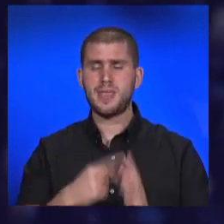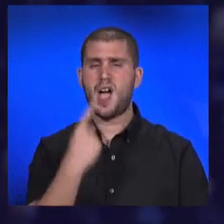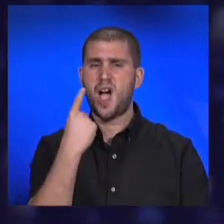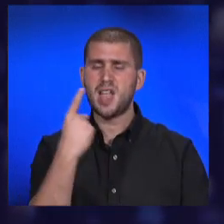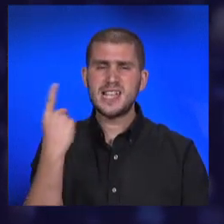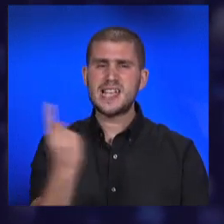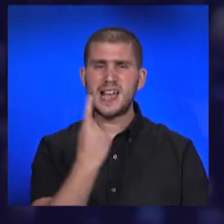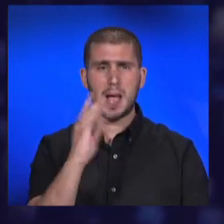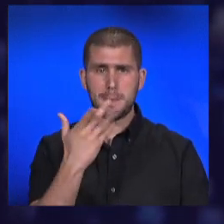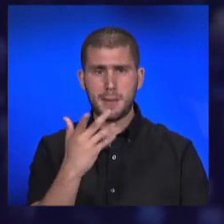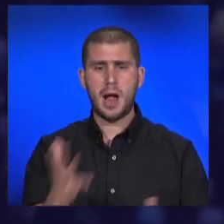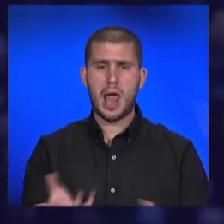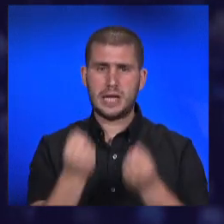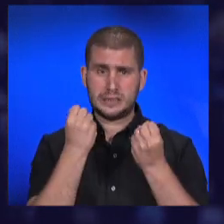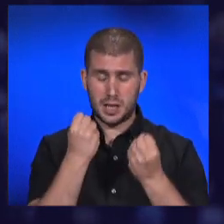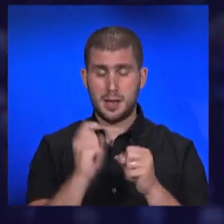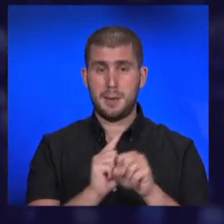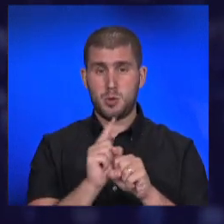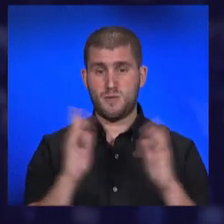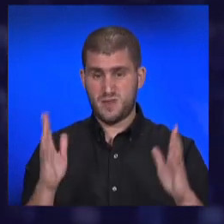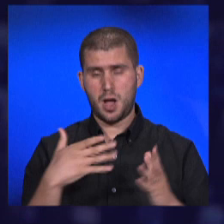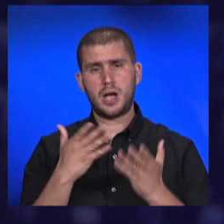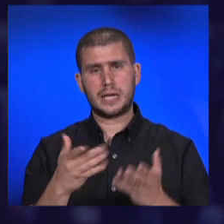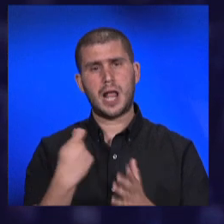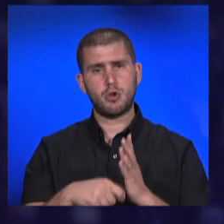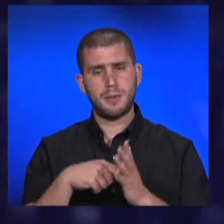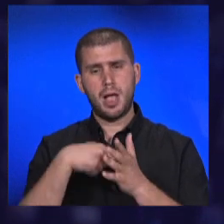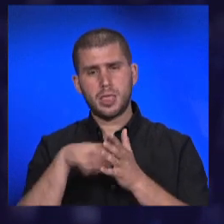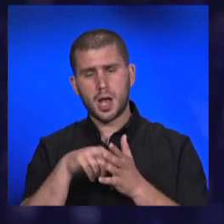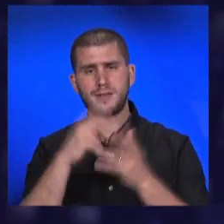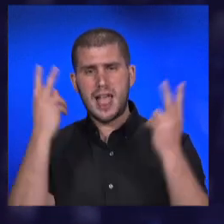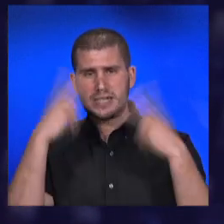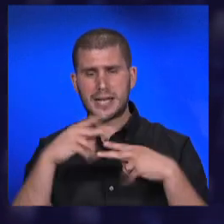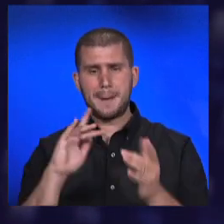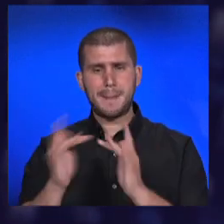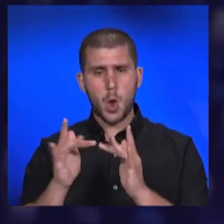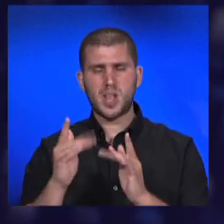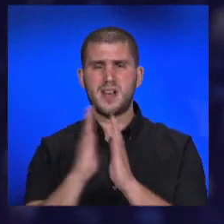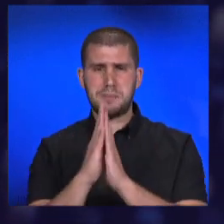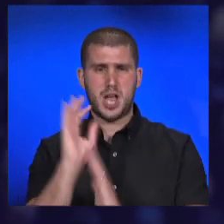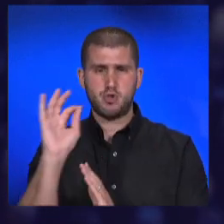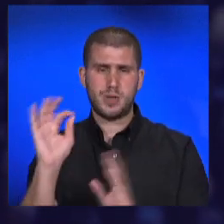ויחידה להצילו. בתקופה זו עזרתי לרוכשים לתקן ולהסתיר את המחלוקות והבקשות